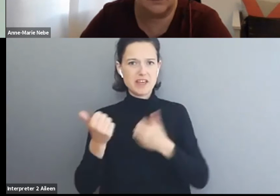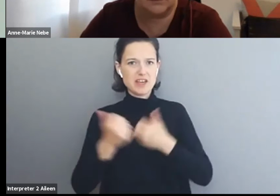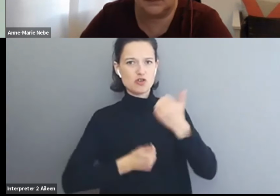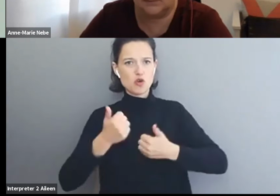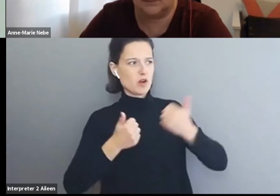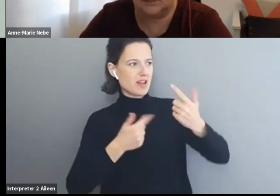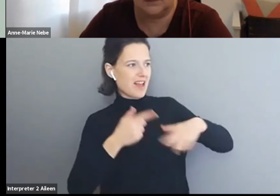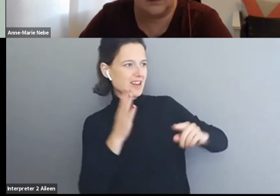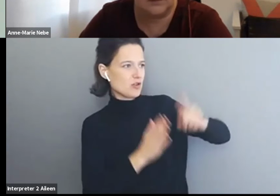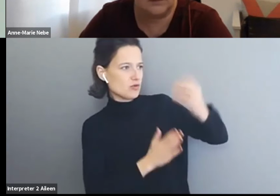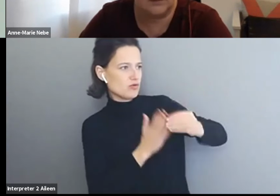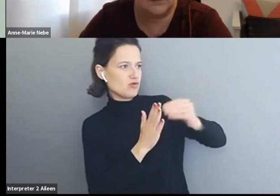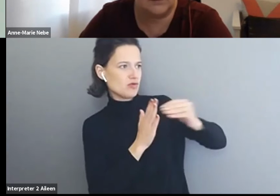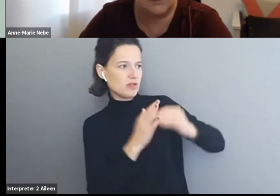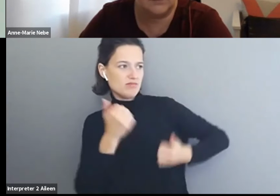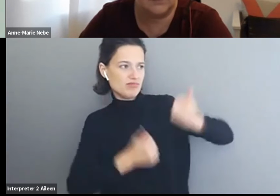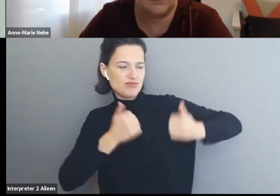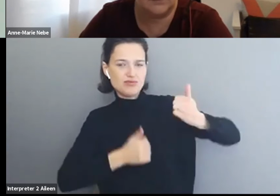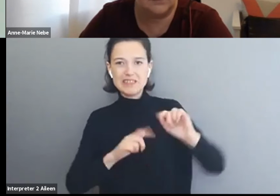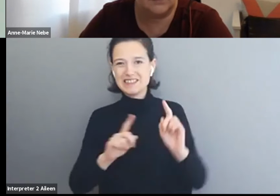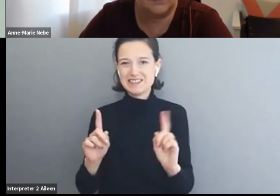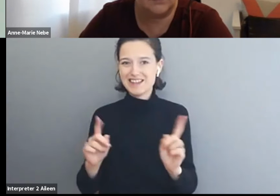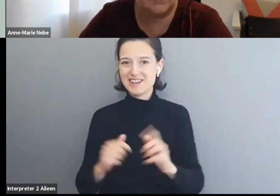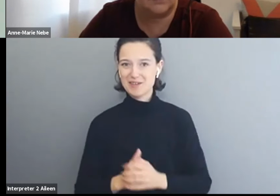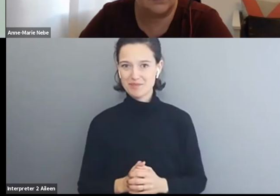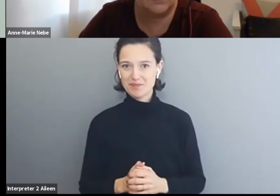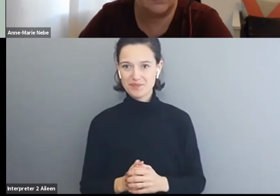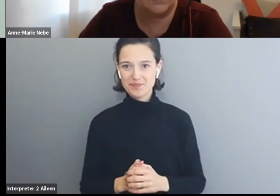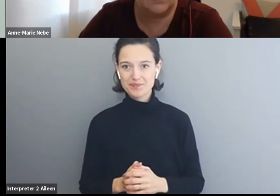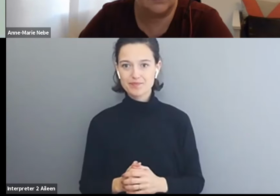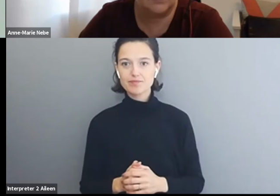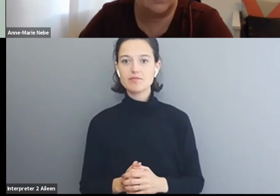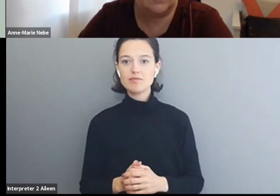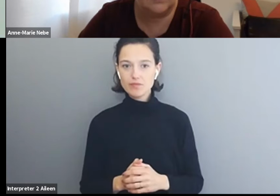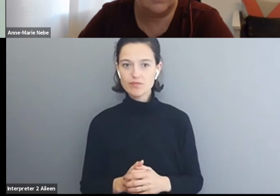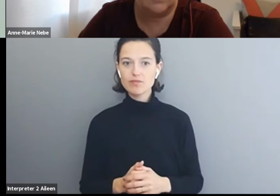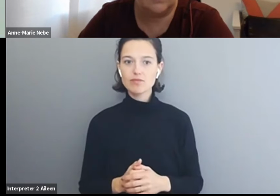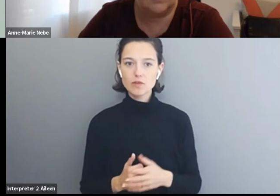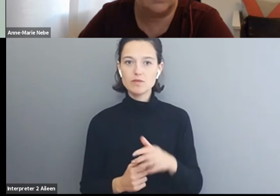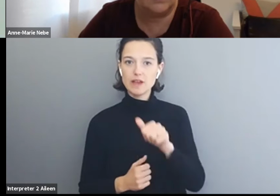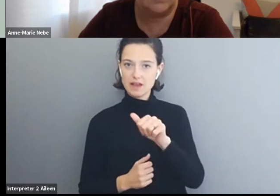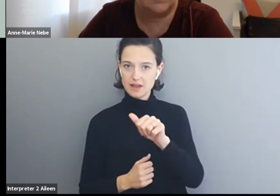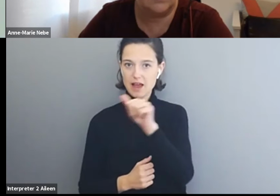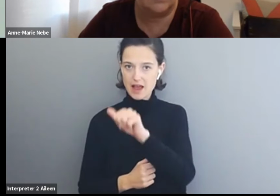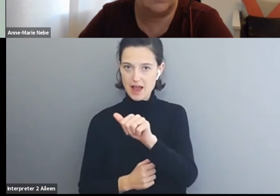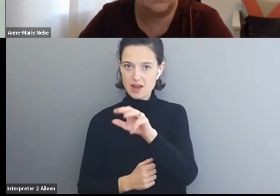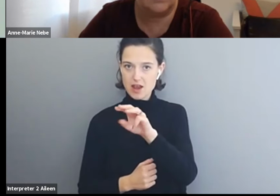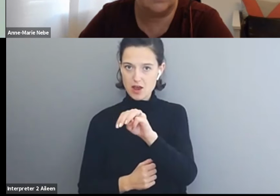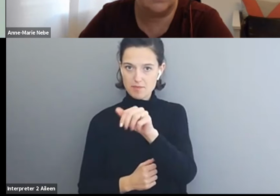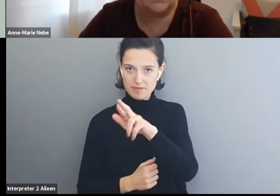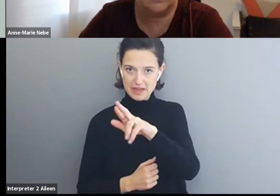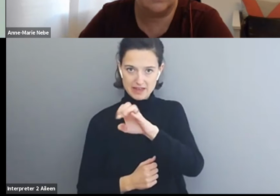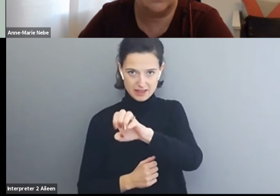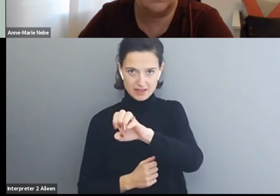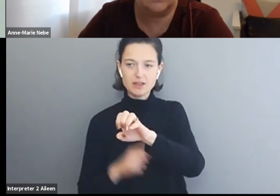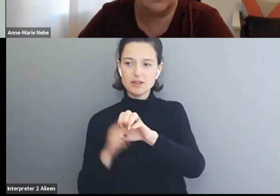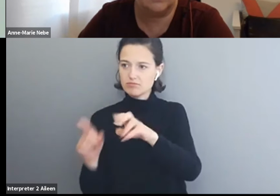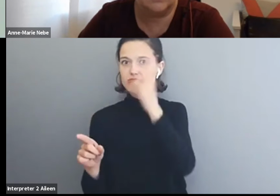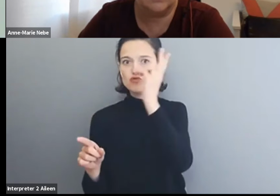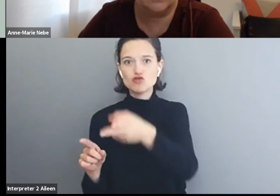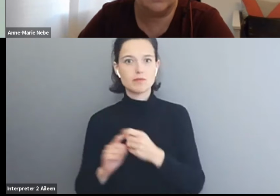Ich meine, was du sagst, Annemarie, unterstütze ich natürlich vollkommen, dass man auch die Prozesse anschauen muss und klären muss,